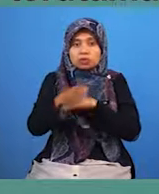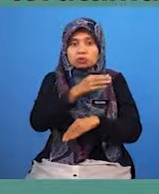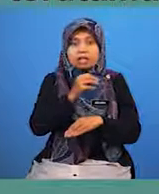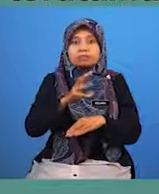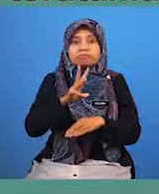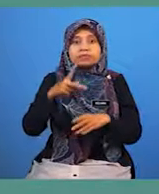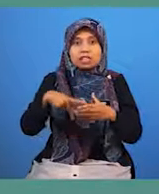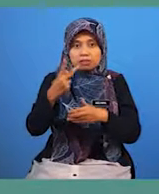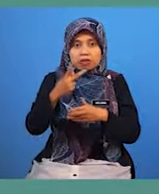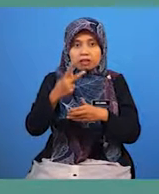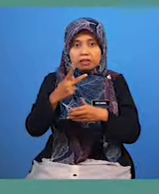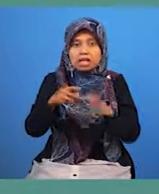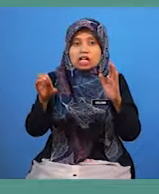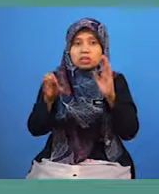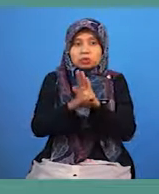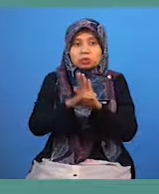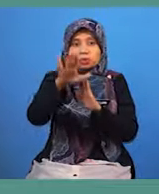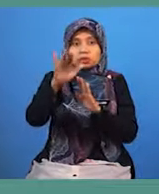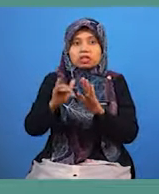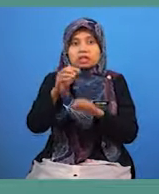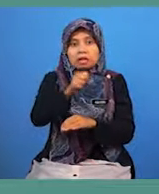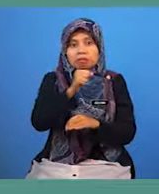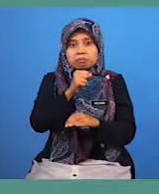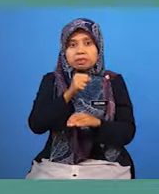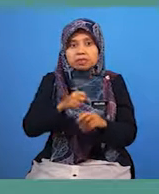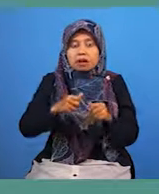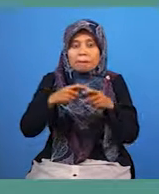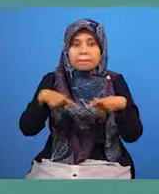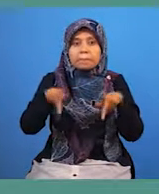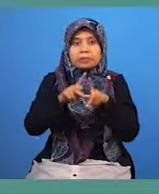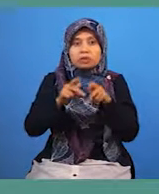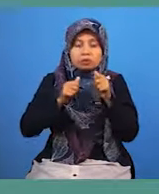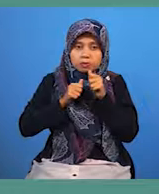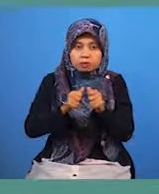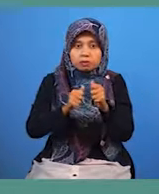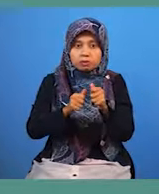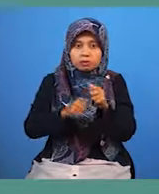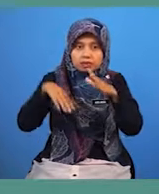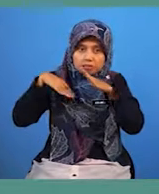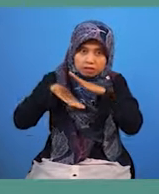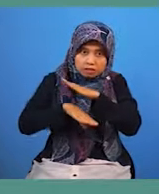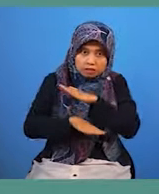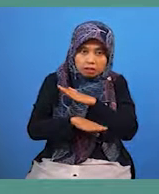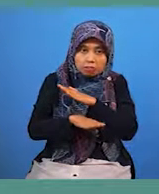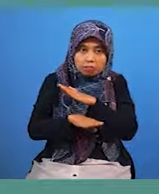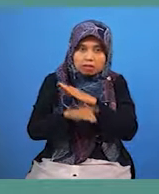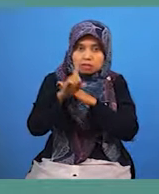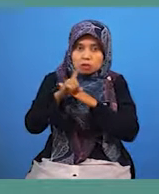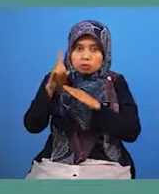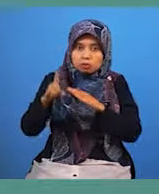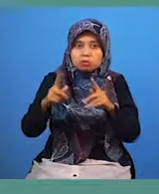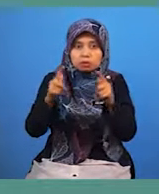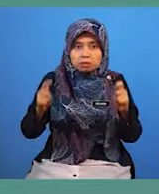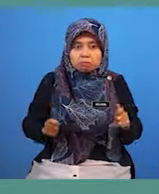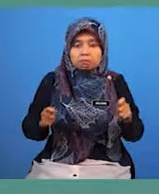keluar. Sampel air yang diambil juga perlulah mengikut kedalaman sesuatu tempat